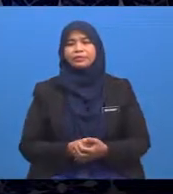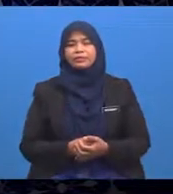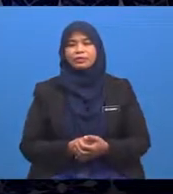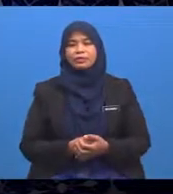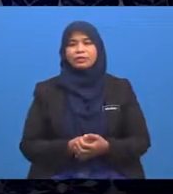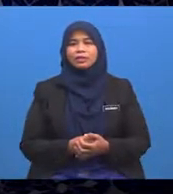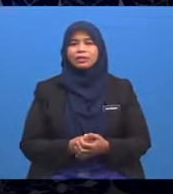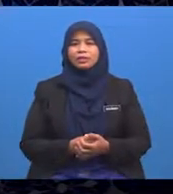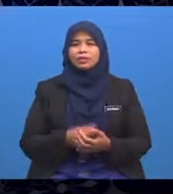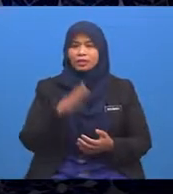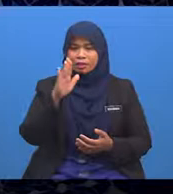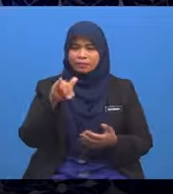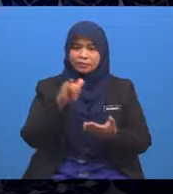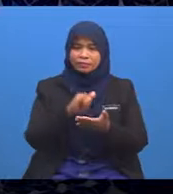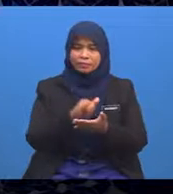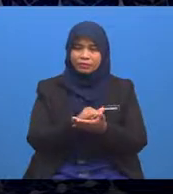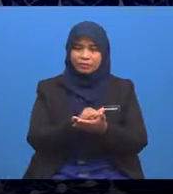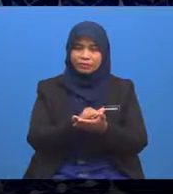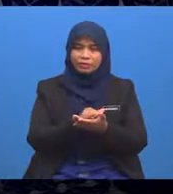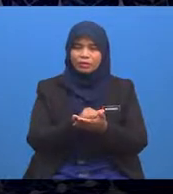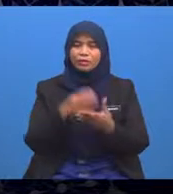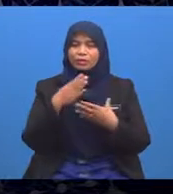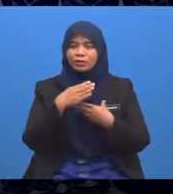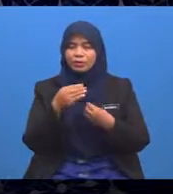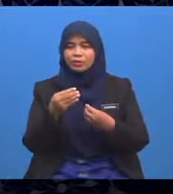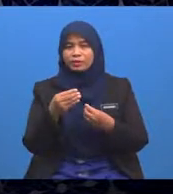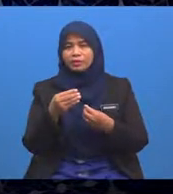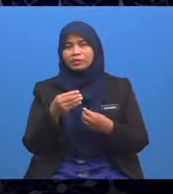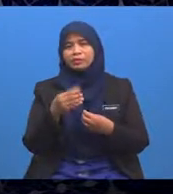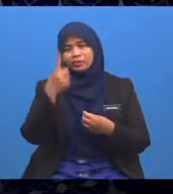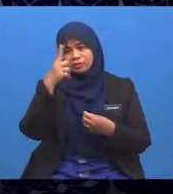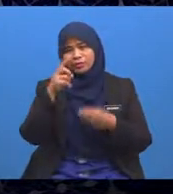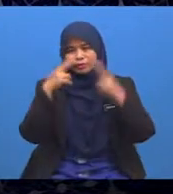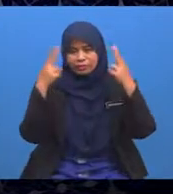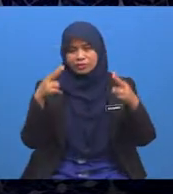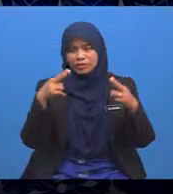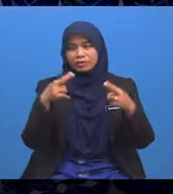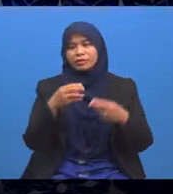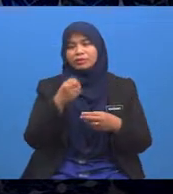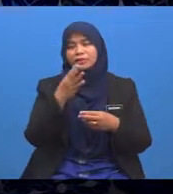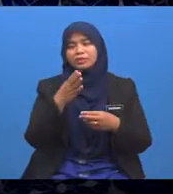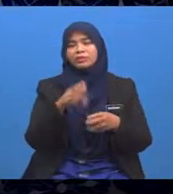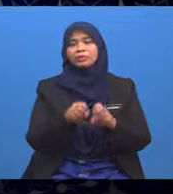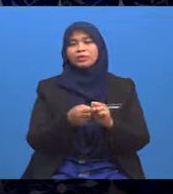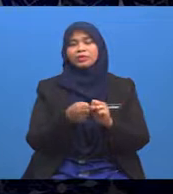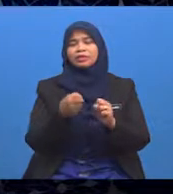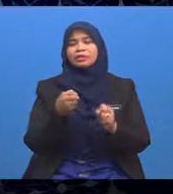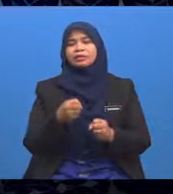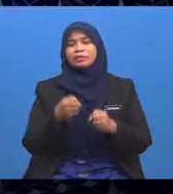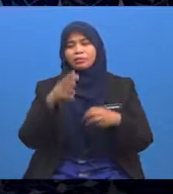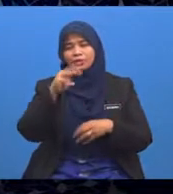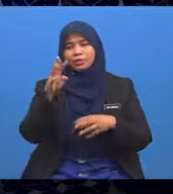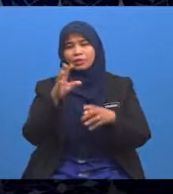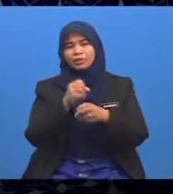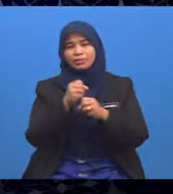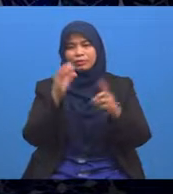itu, suka ustazah ingatkan agar murid-murid dapat memberi tumpuan kepada istilah yang bergaris merah